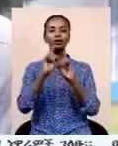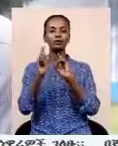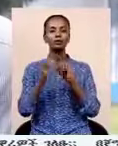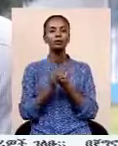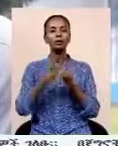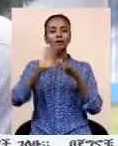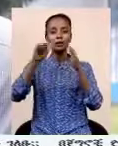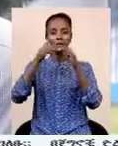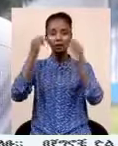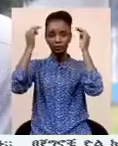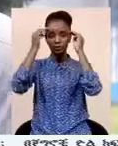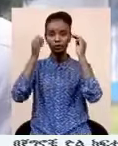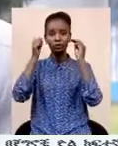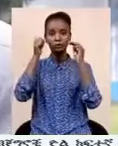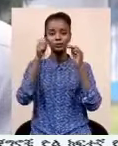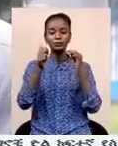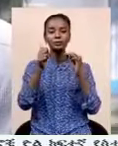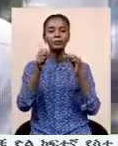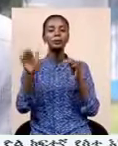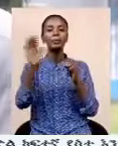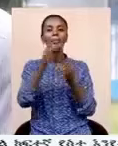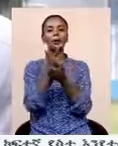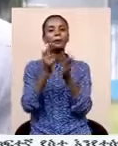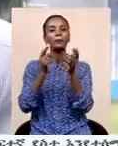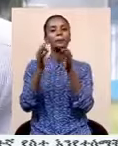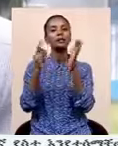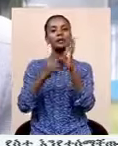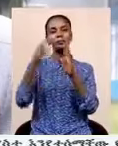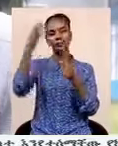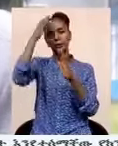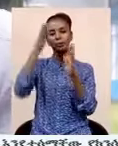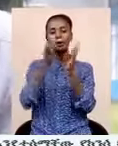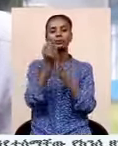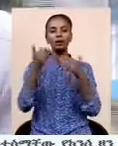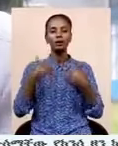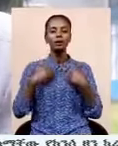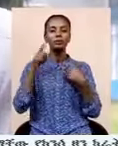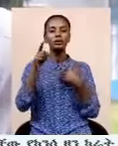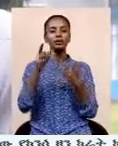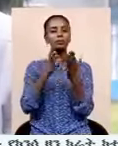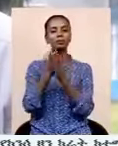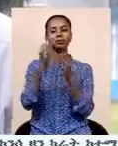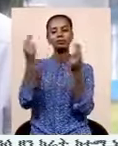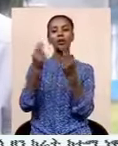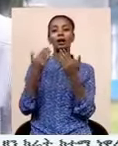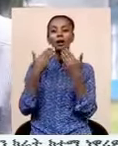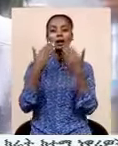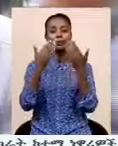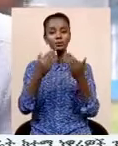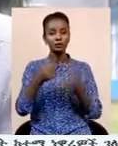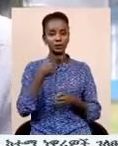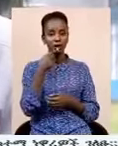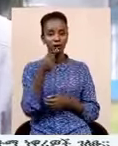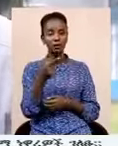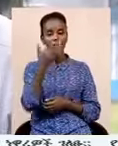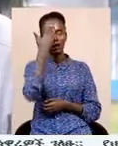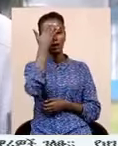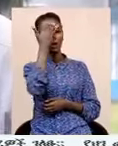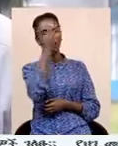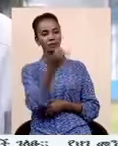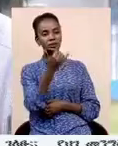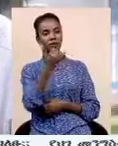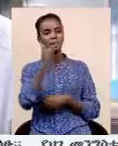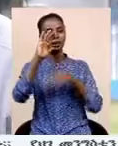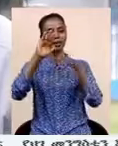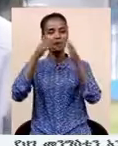ጠቅላይ ሚኒስትሩ የራሱን ሐሳብ በነጻነት የመግለጽ ህገ መንግስታዊ መብት አለ። በዛ መብቱ ተጠቅሞ እናመስግን ካለ ለምን